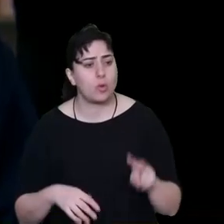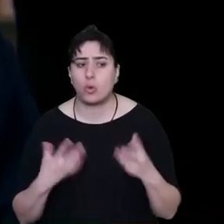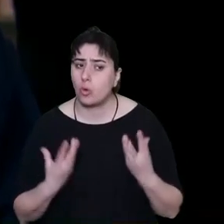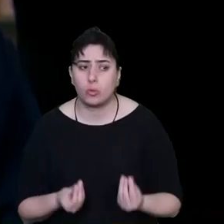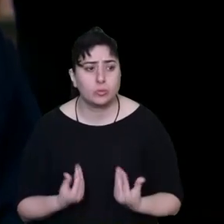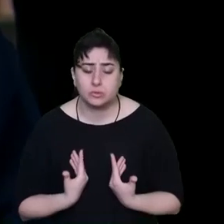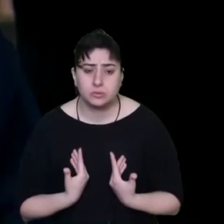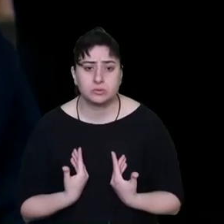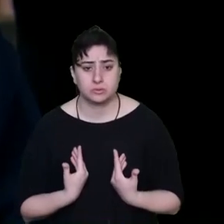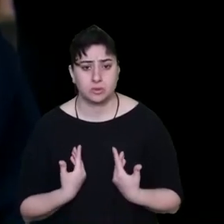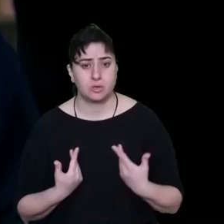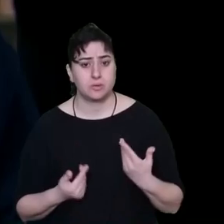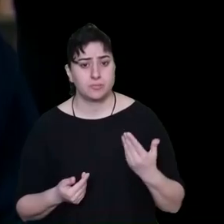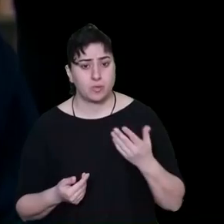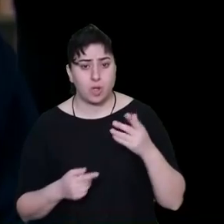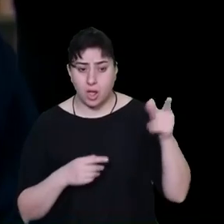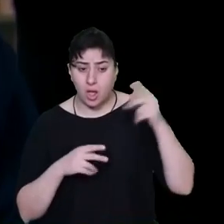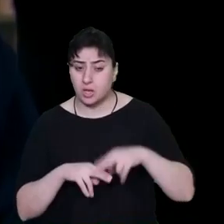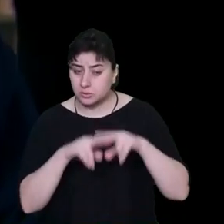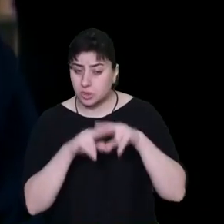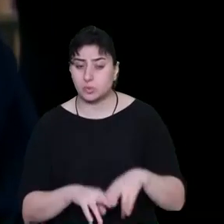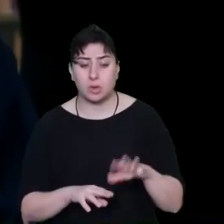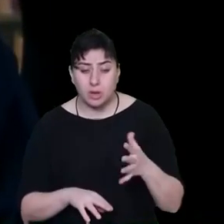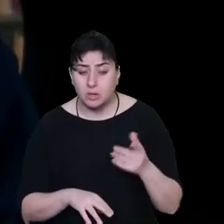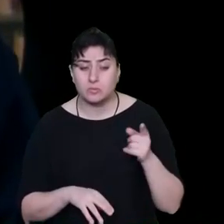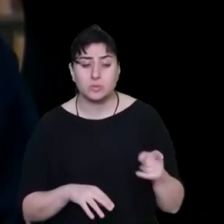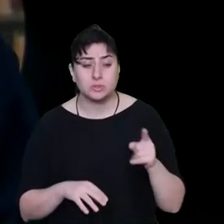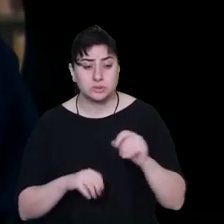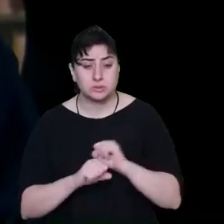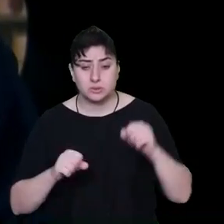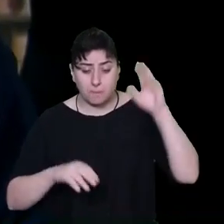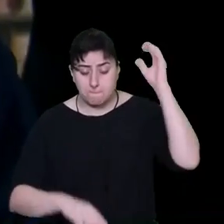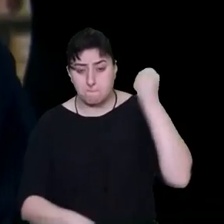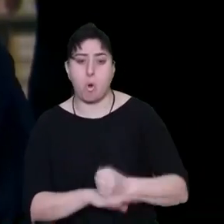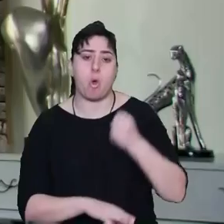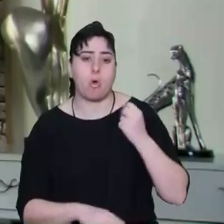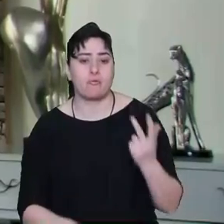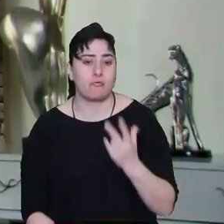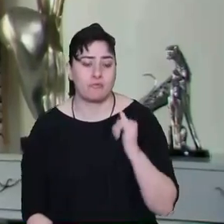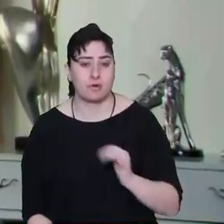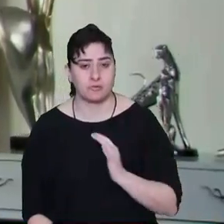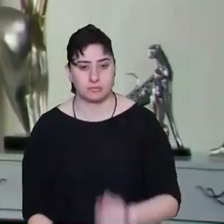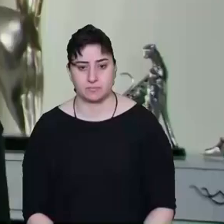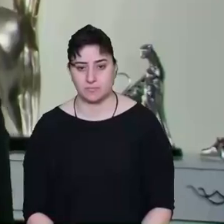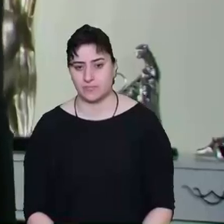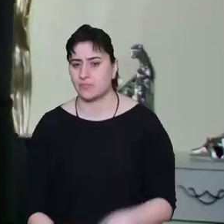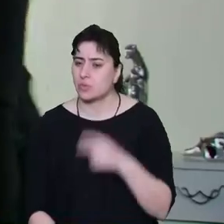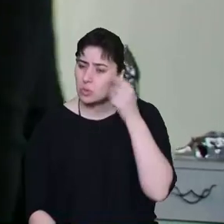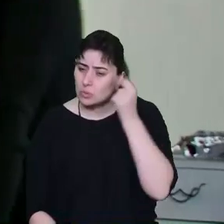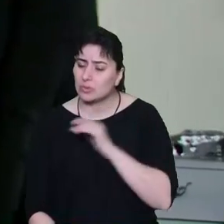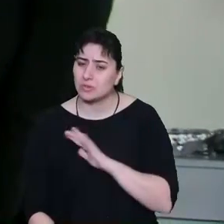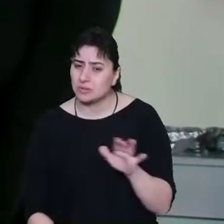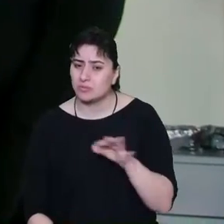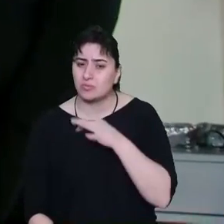ölebilirdim. Eğer asansör zemine çakılsaydı benim için bir felaket olacaktı. Unut artık bunları